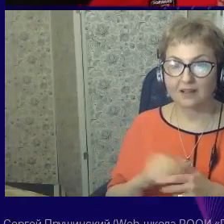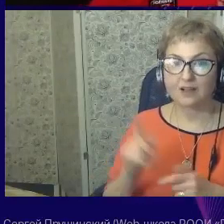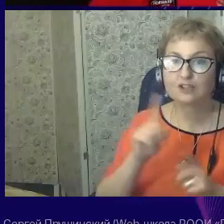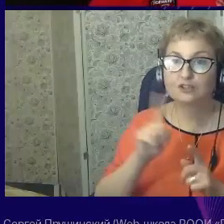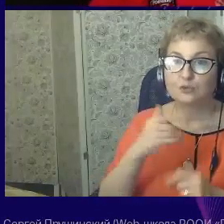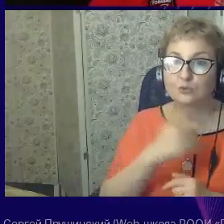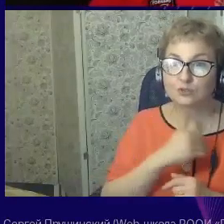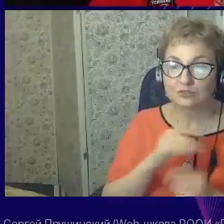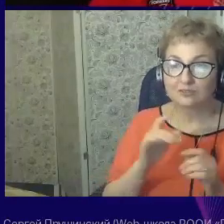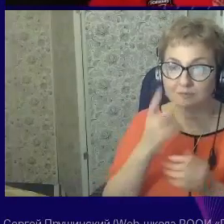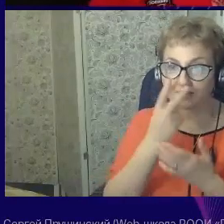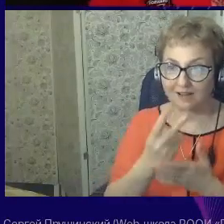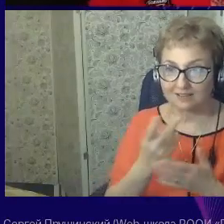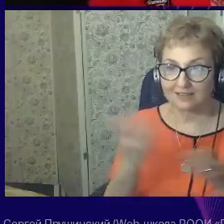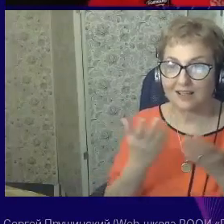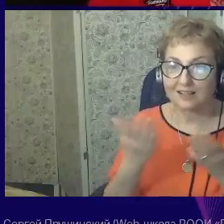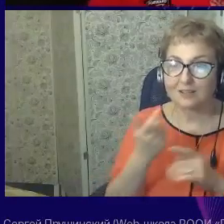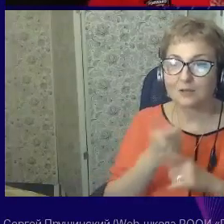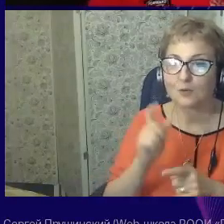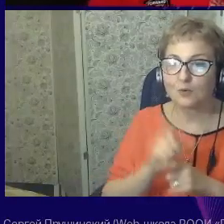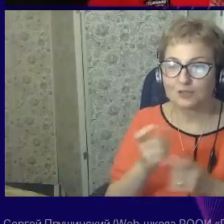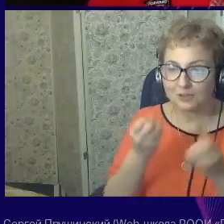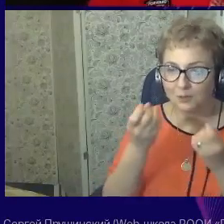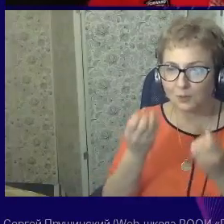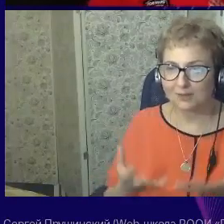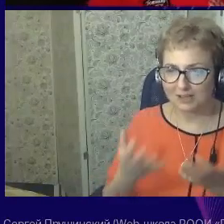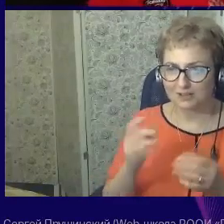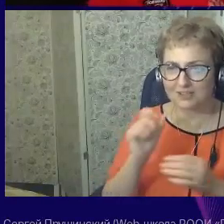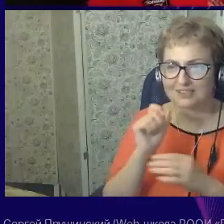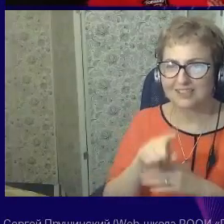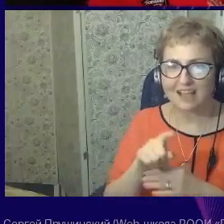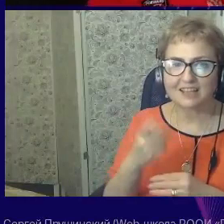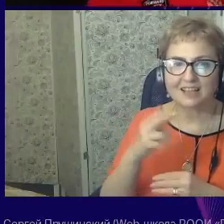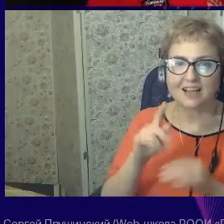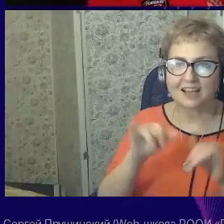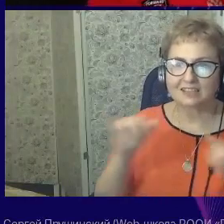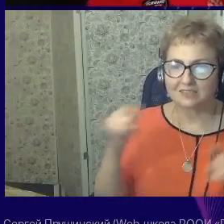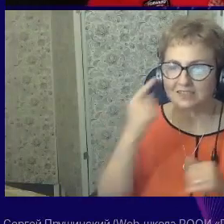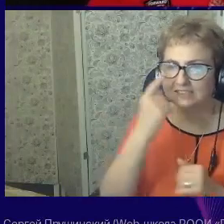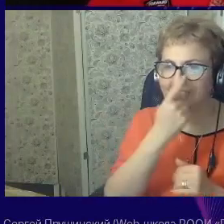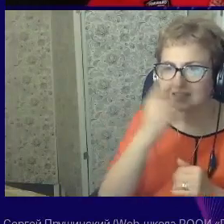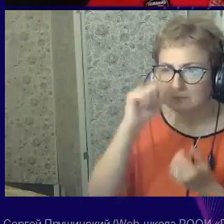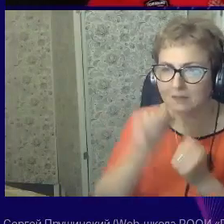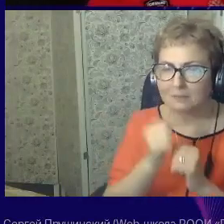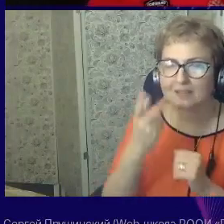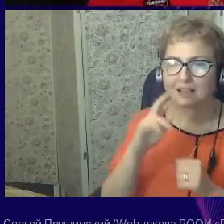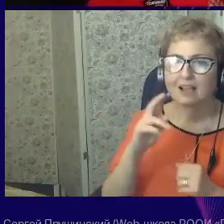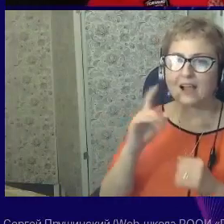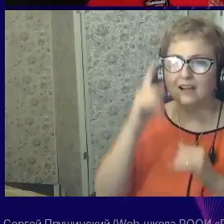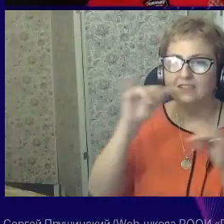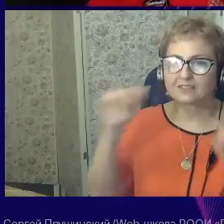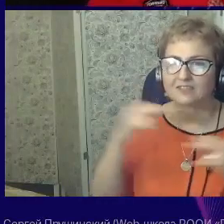Что хотелось бы просто показать, какие очень упрощенные задания для развития зрительной памяти, для развития